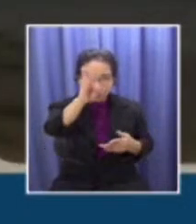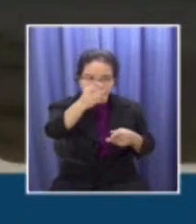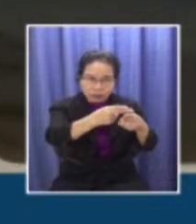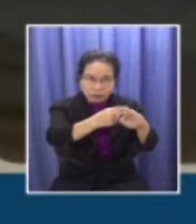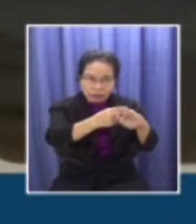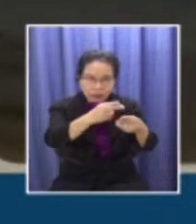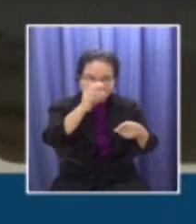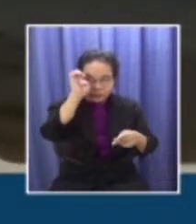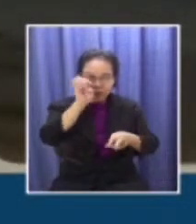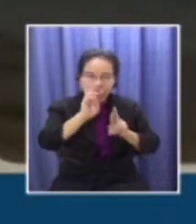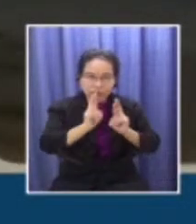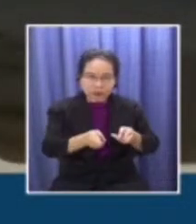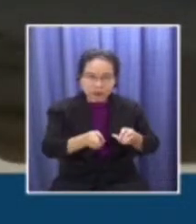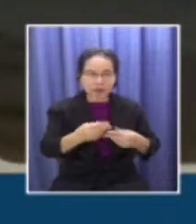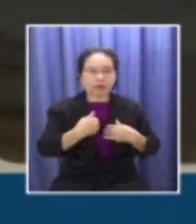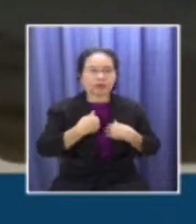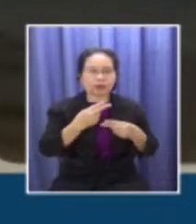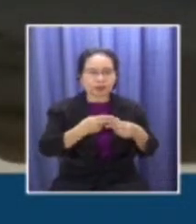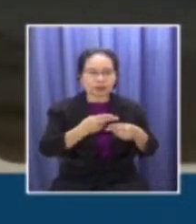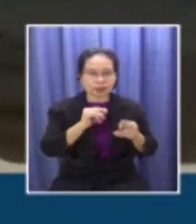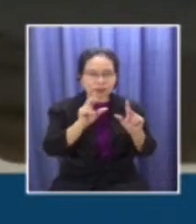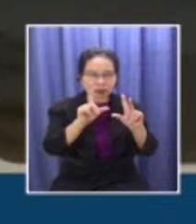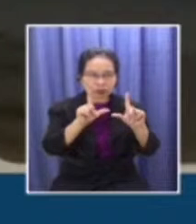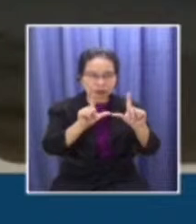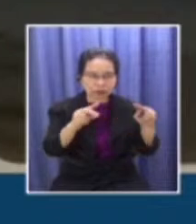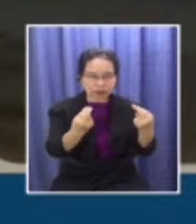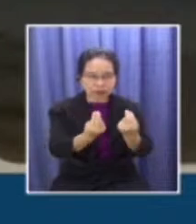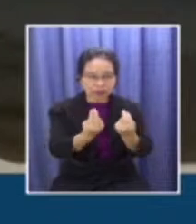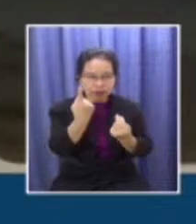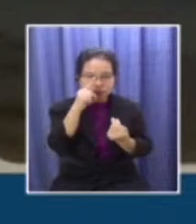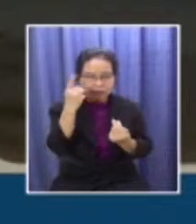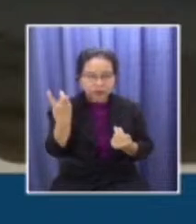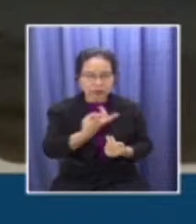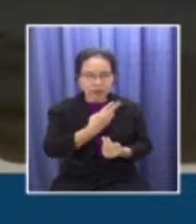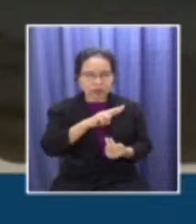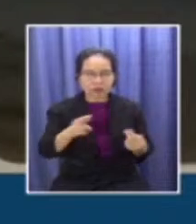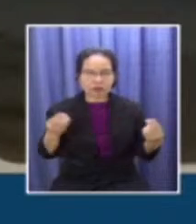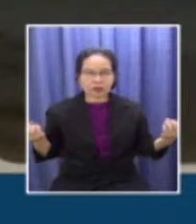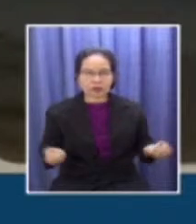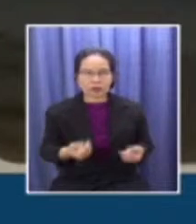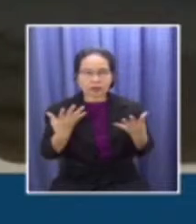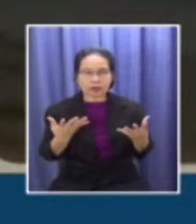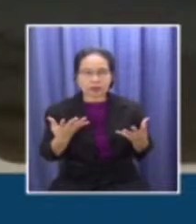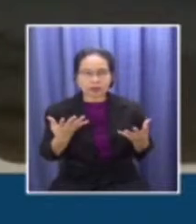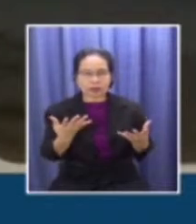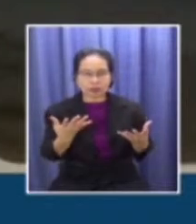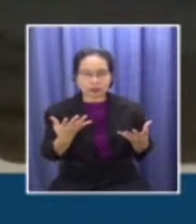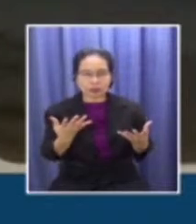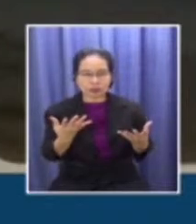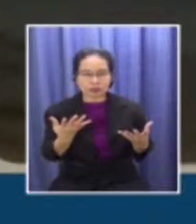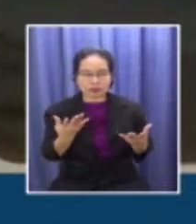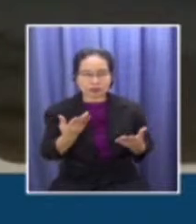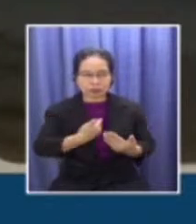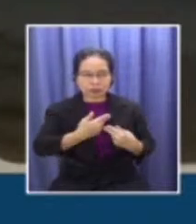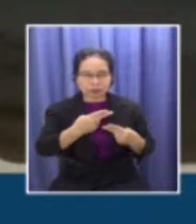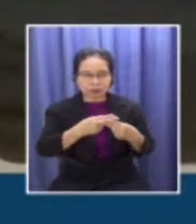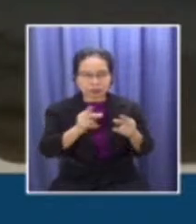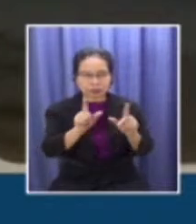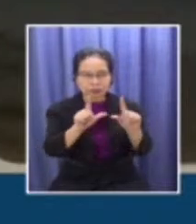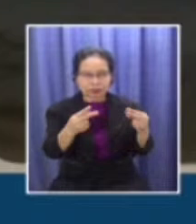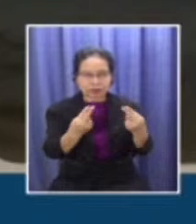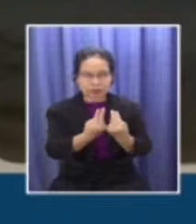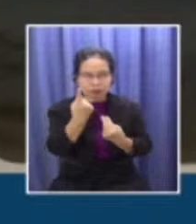da Yesu ebisa wɔn sɛ mo din de sɛn na wɔbua sɛ me din de ɛdɔm ɛfiri sɛ